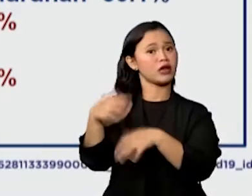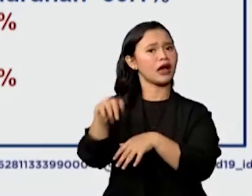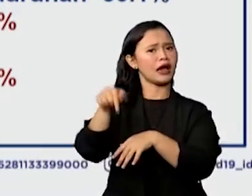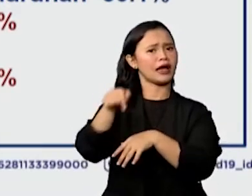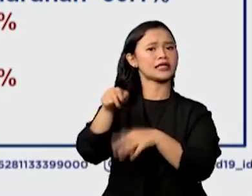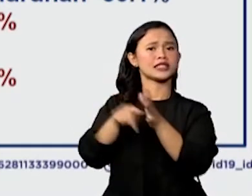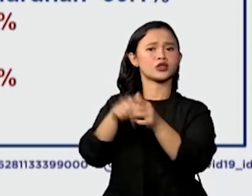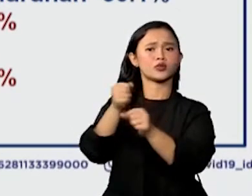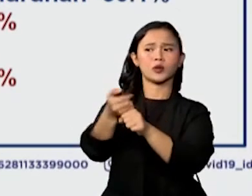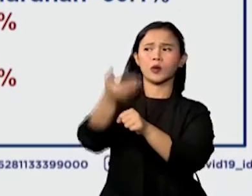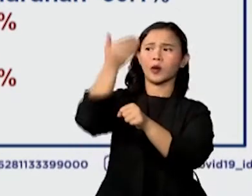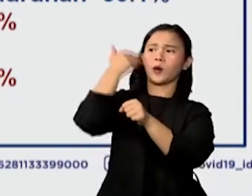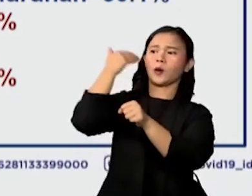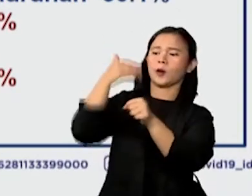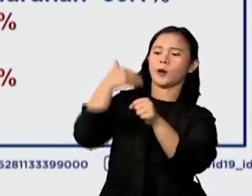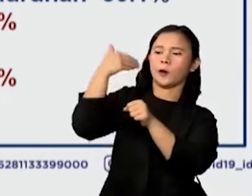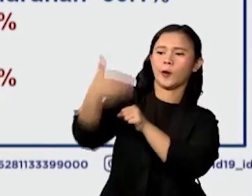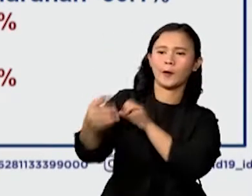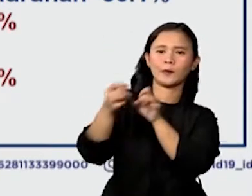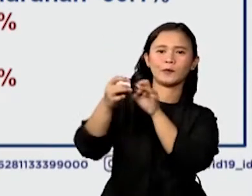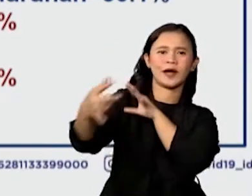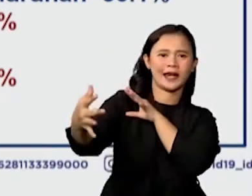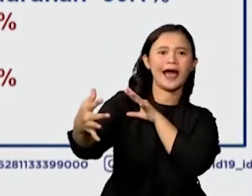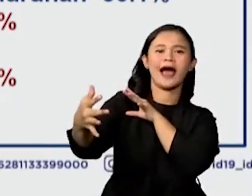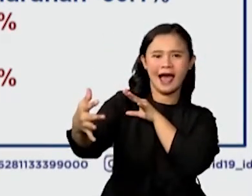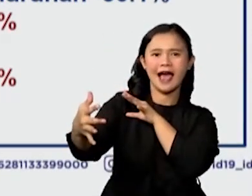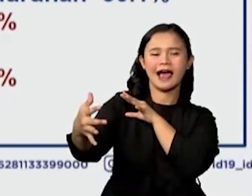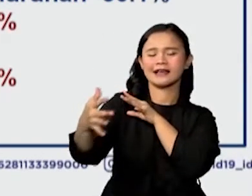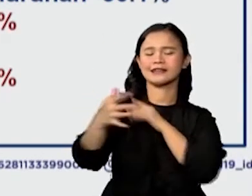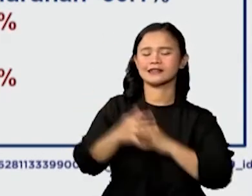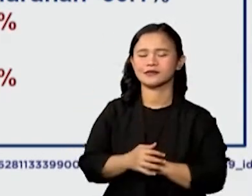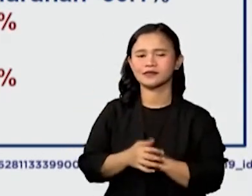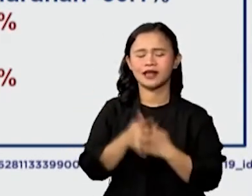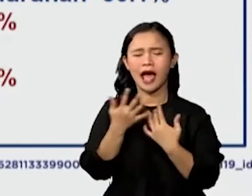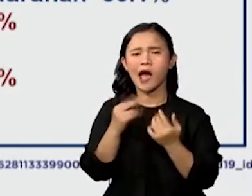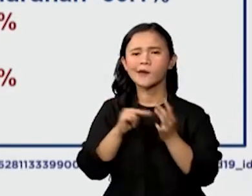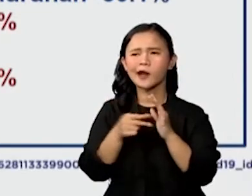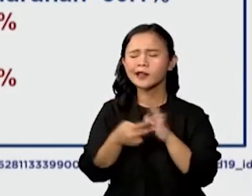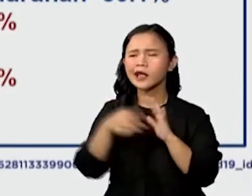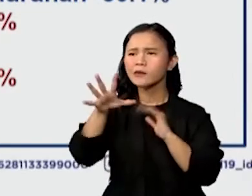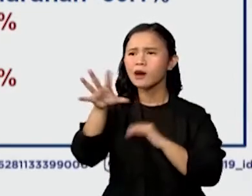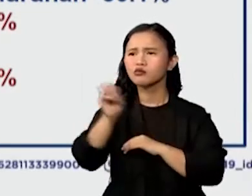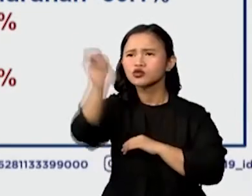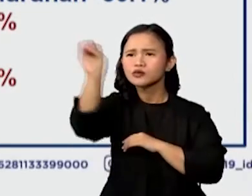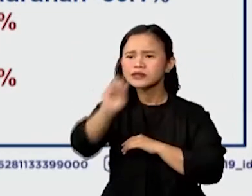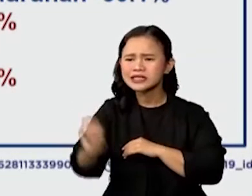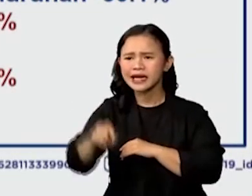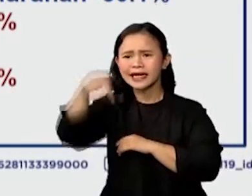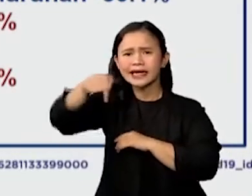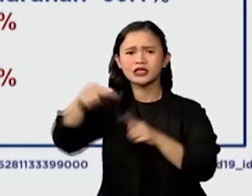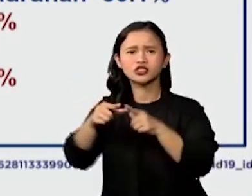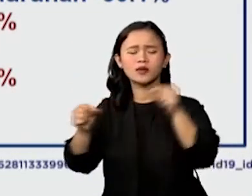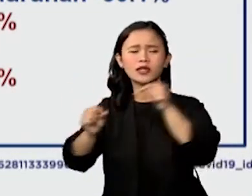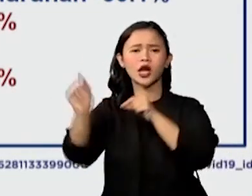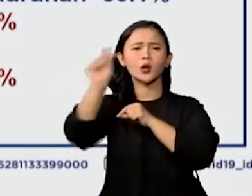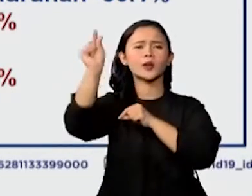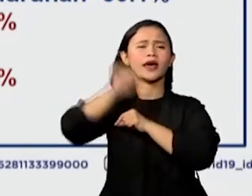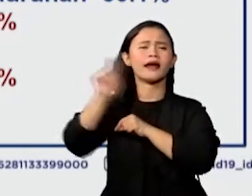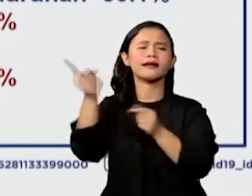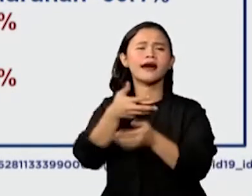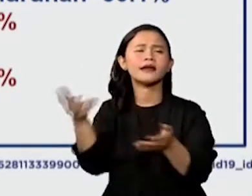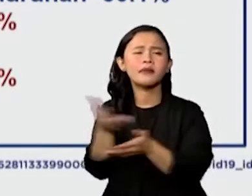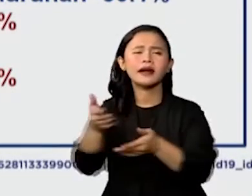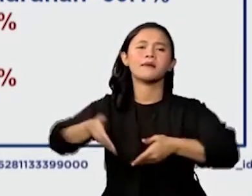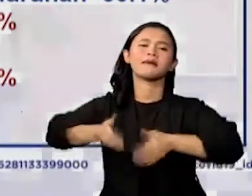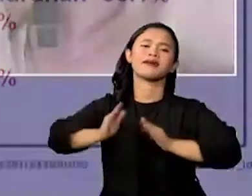pada pekan sebelumnya. Nah, ini cara membacanya seperti itu dan ternyata memang 50% kasus yang ada di Sumatera Utara ini disumbangkan dari